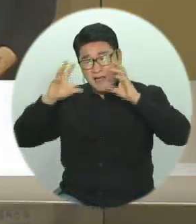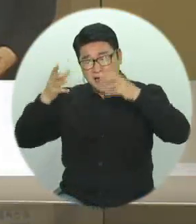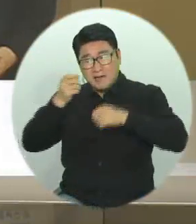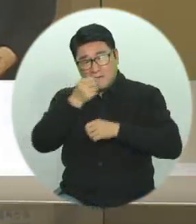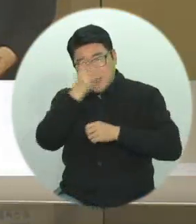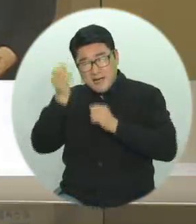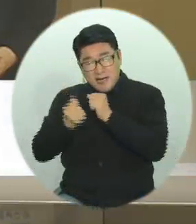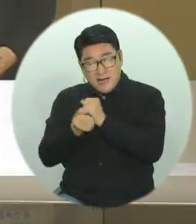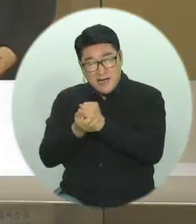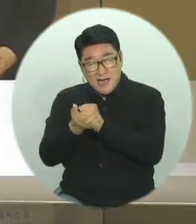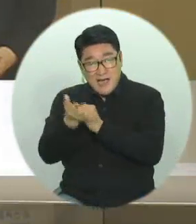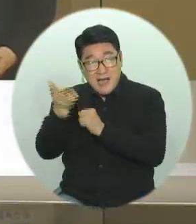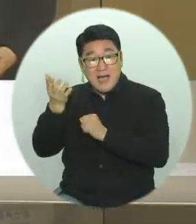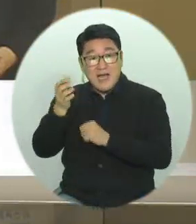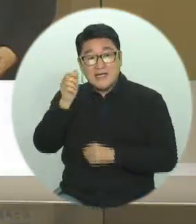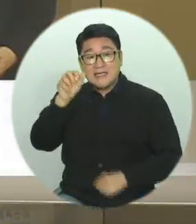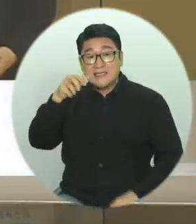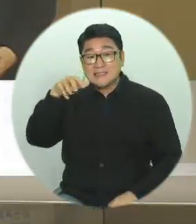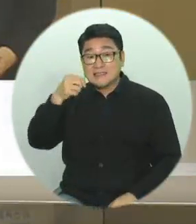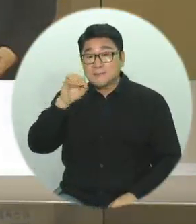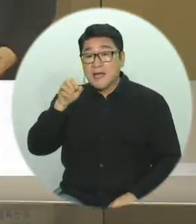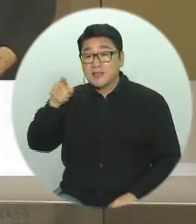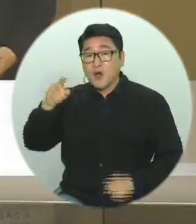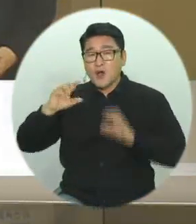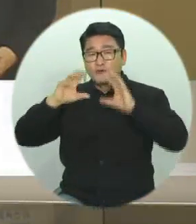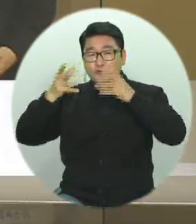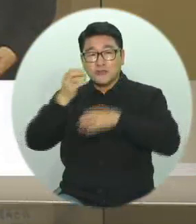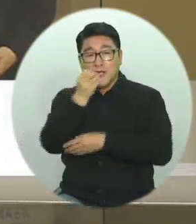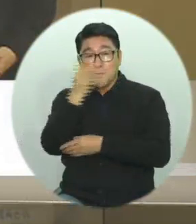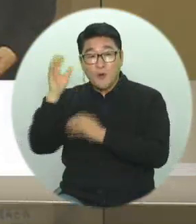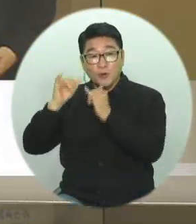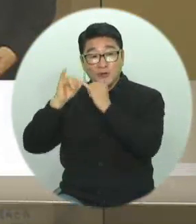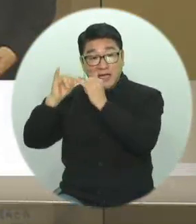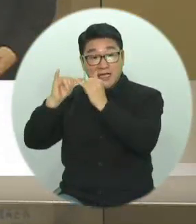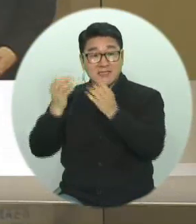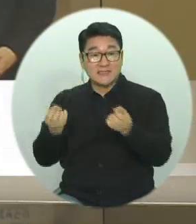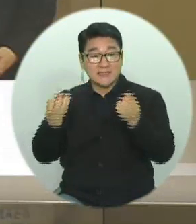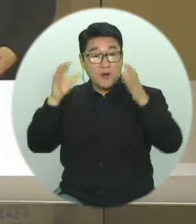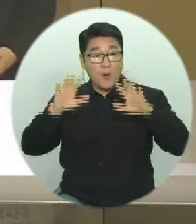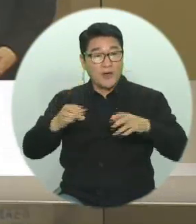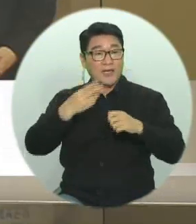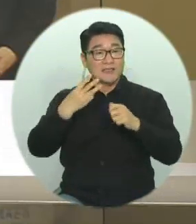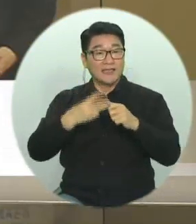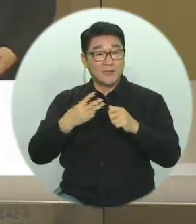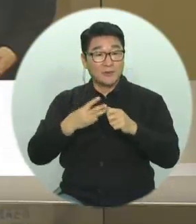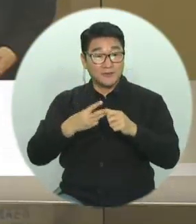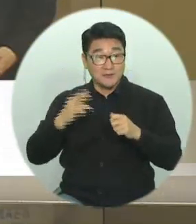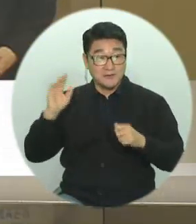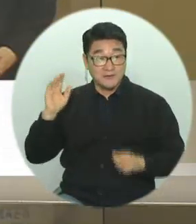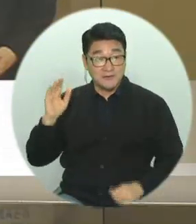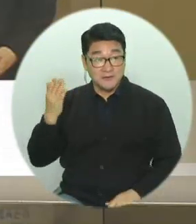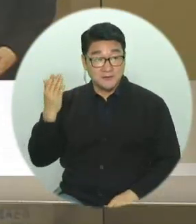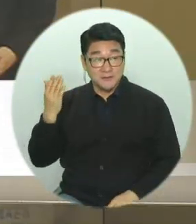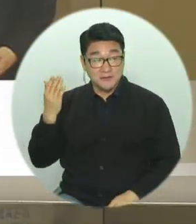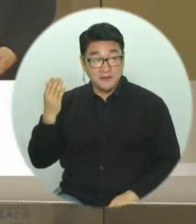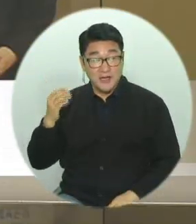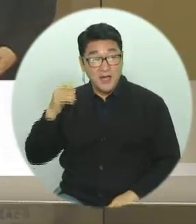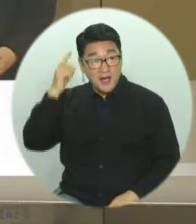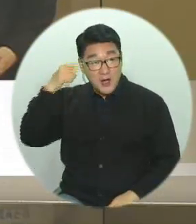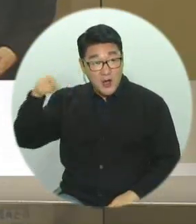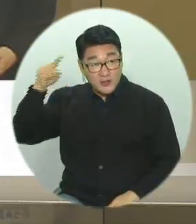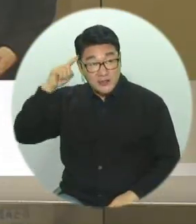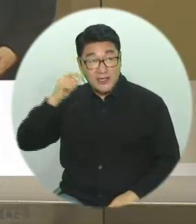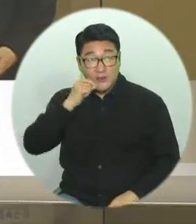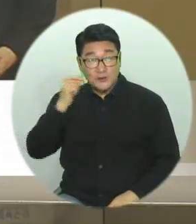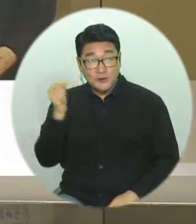기자를 기리기 위해 만들어진 힌츠 패터 국제 보도상 시상시기 올해로 세 번째를 맞았습니다 주로 러시아와